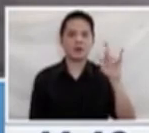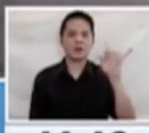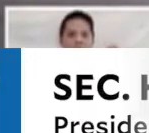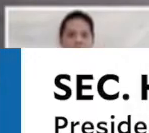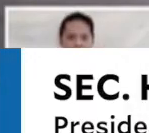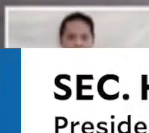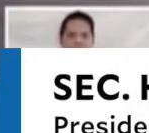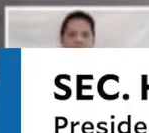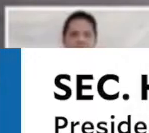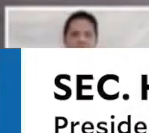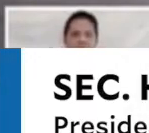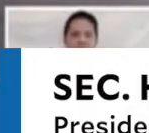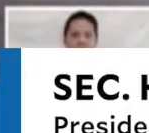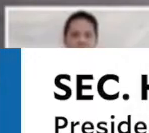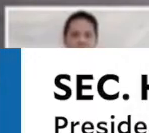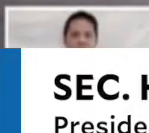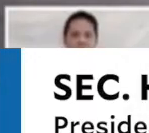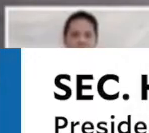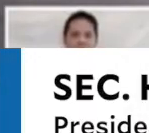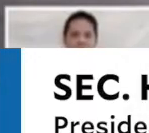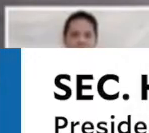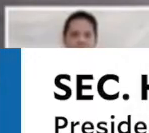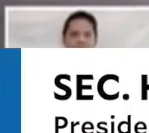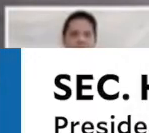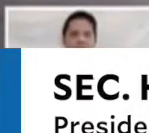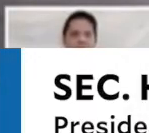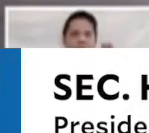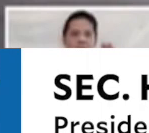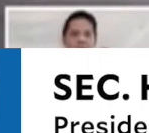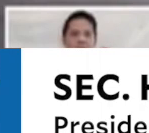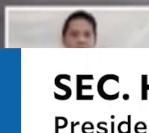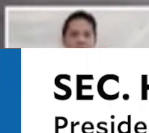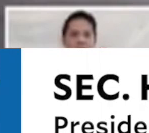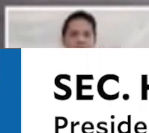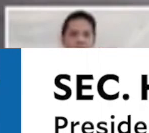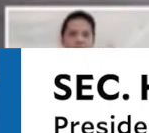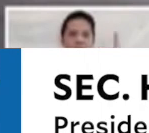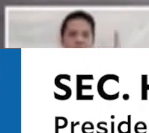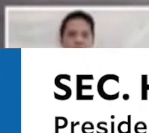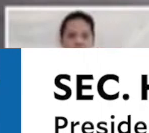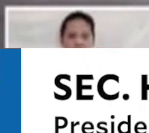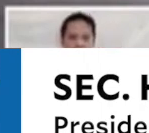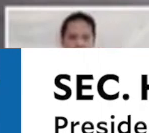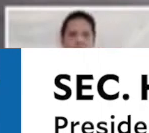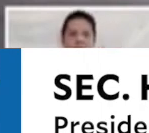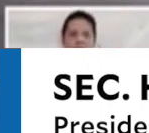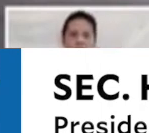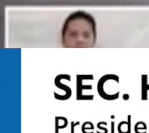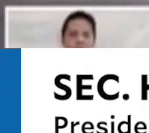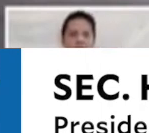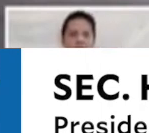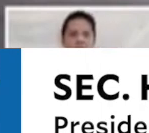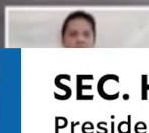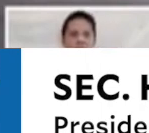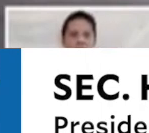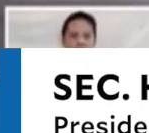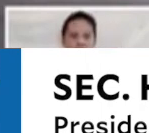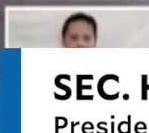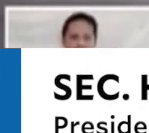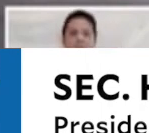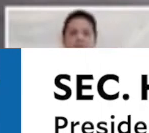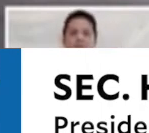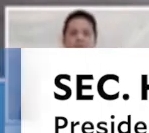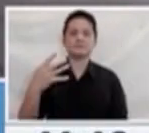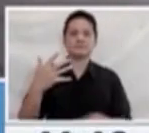Inatasan po kaninang alauna imedya ng umaga ng ating presidente ang mga otoridad gaya po ng DOLE, ng OWWA at